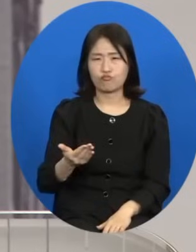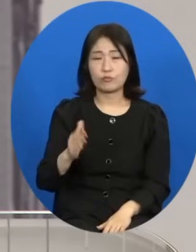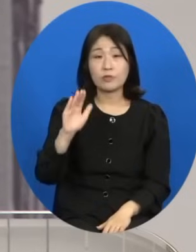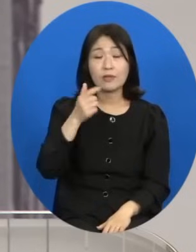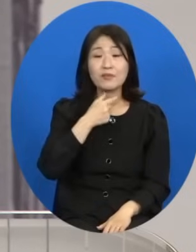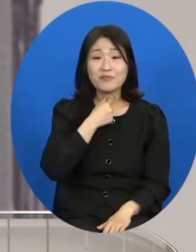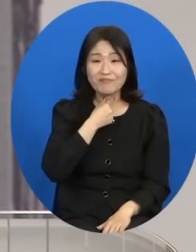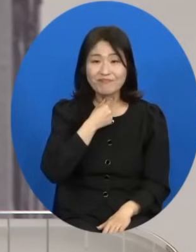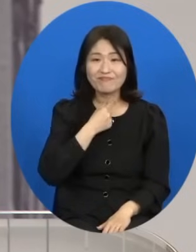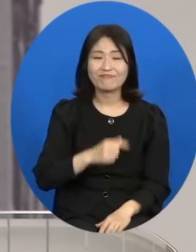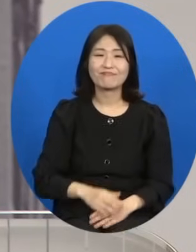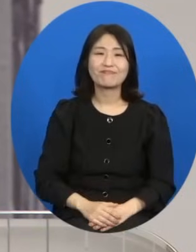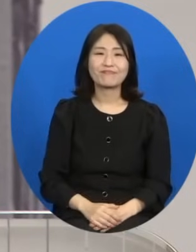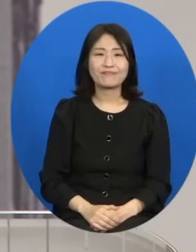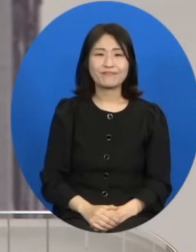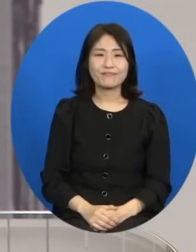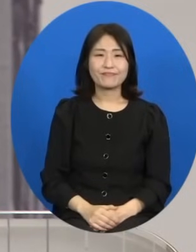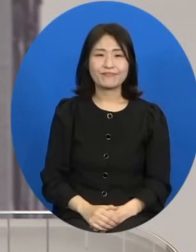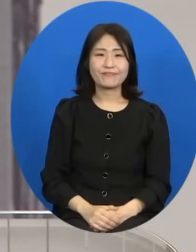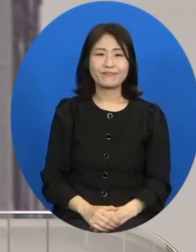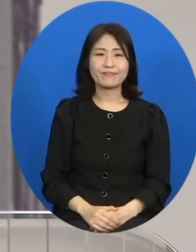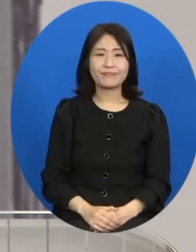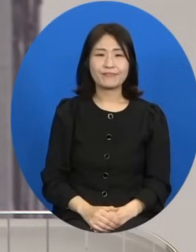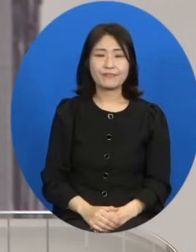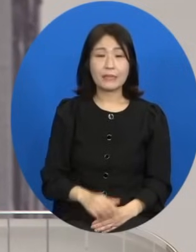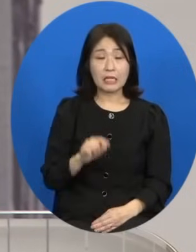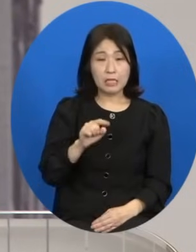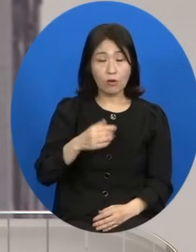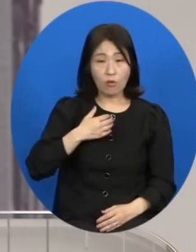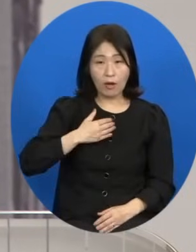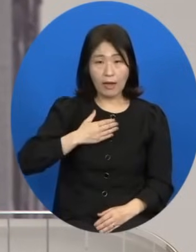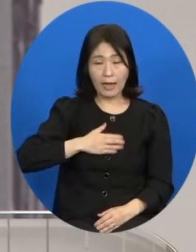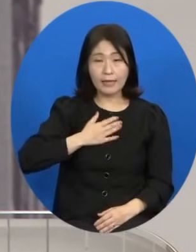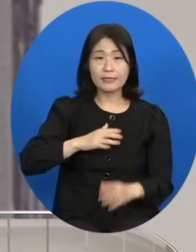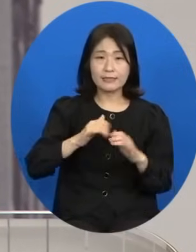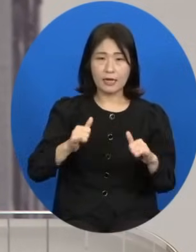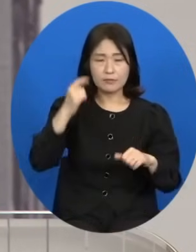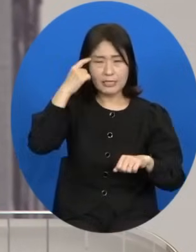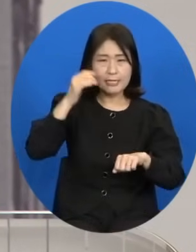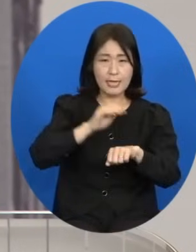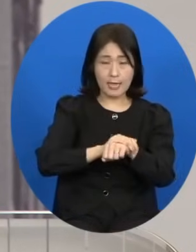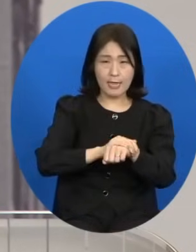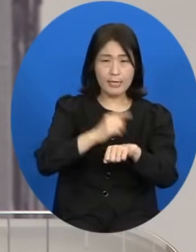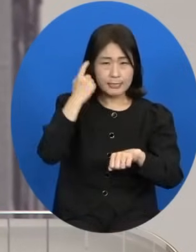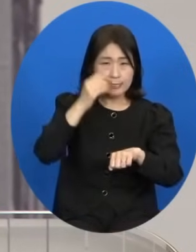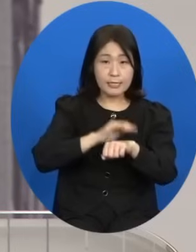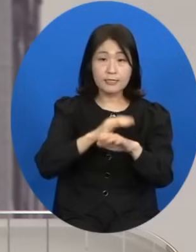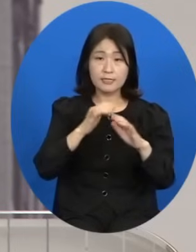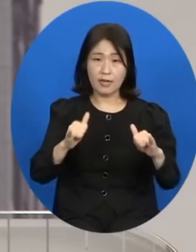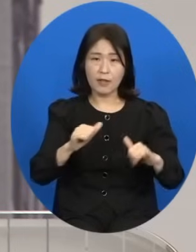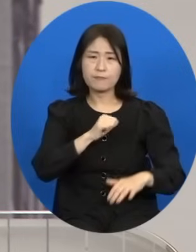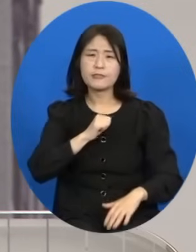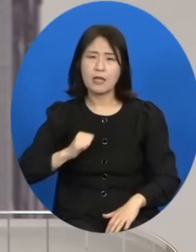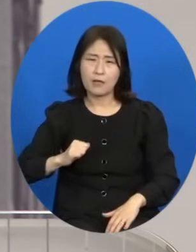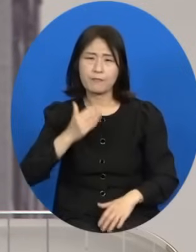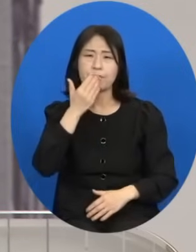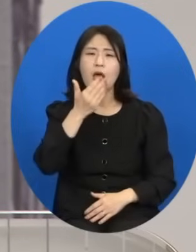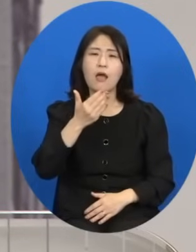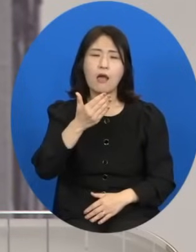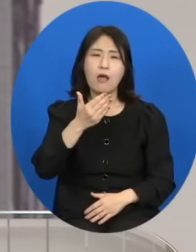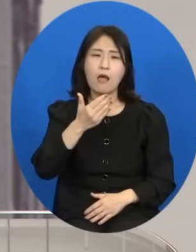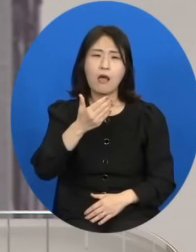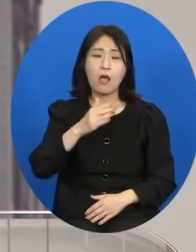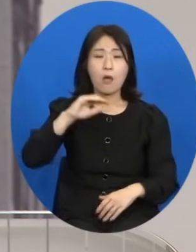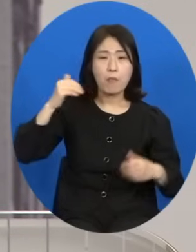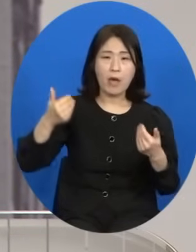축복합니다 그래서 이것을 아는 자가 지혜 있는 자고 혜는 한다는 거예요 반면에 무지한 자는 어떤